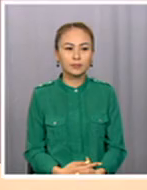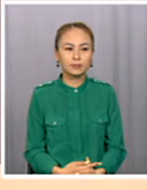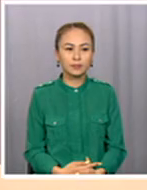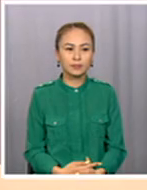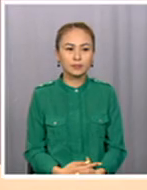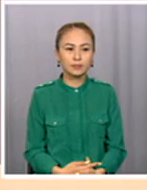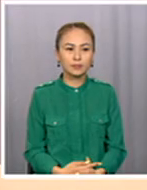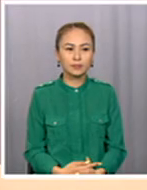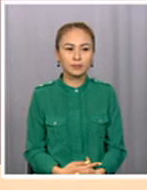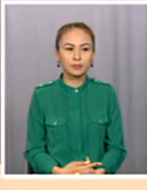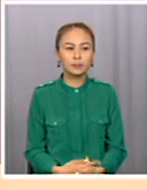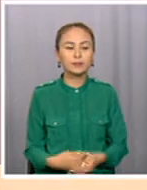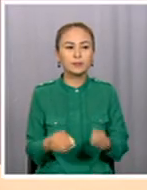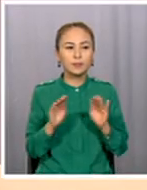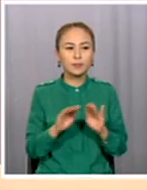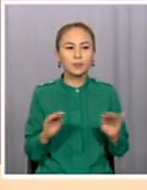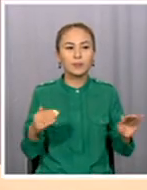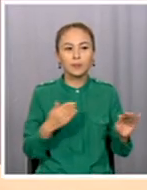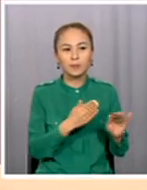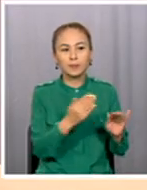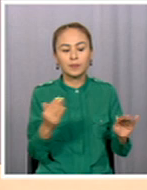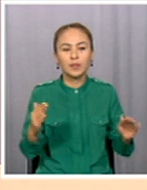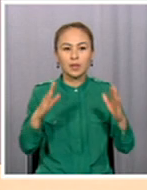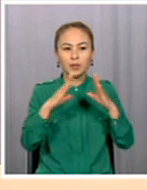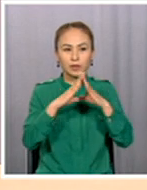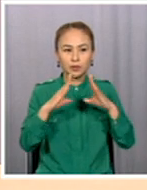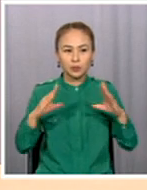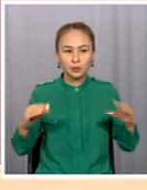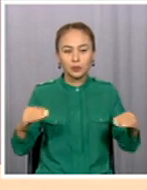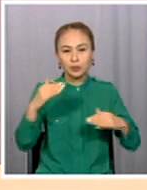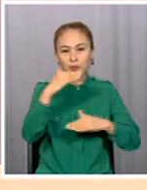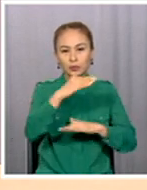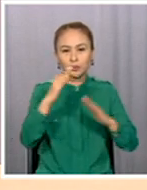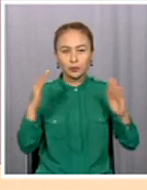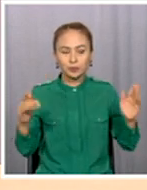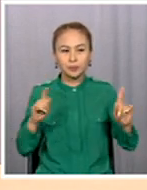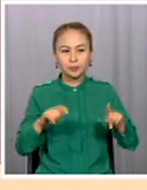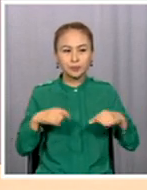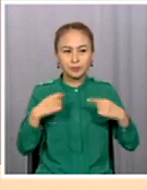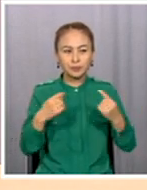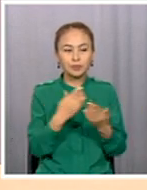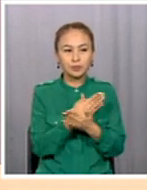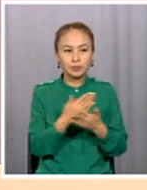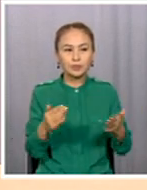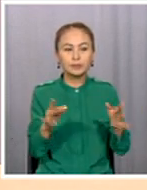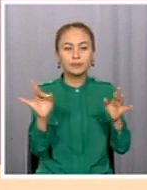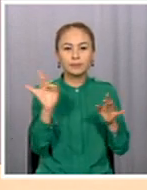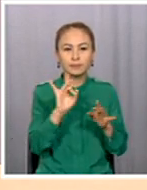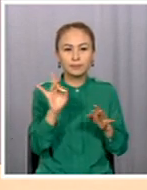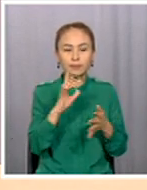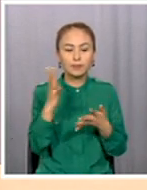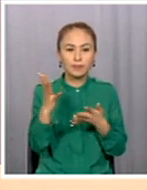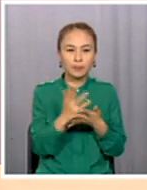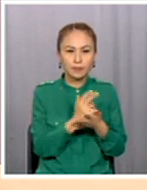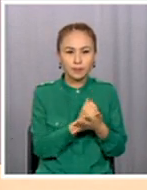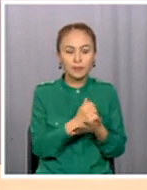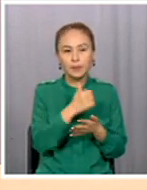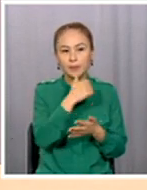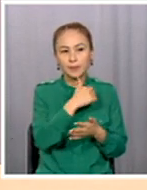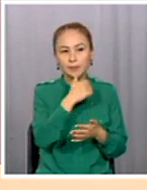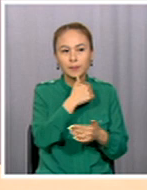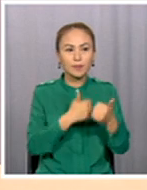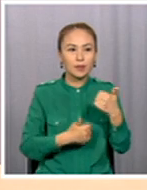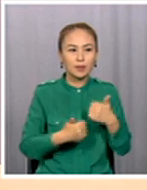аударайық. Балалар, мұнда тік төрт бұрыш пен үш бұрыш берілген. Оларды өлшемін анықтап